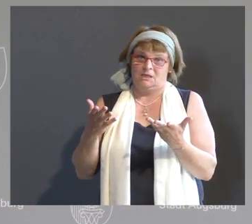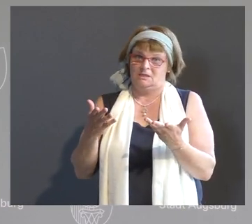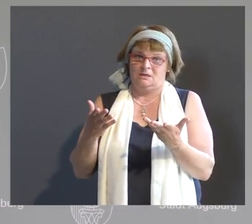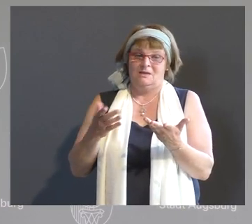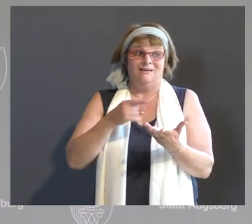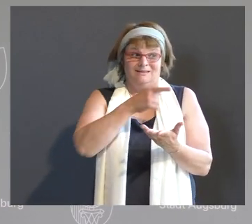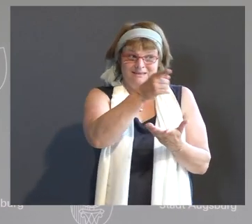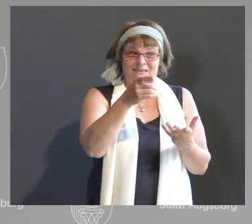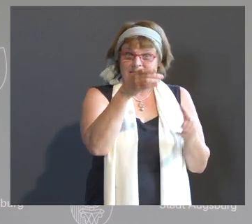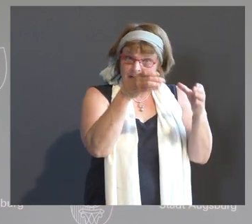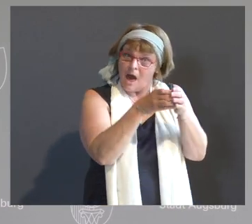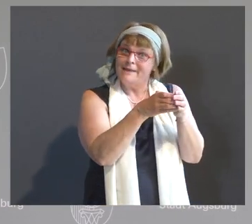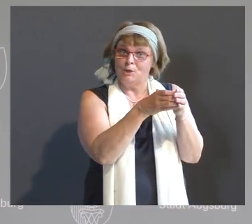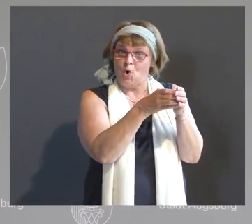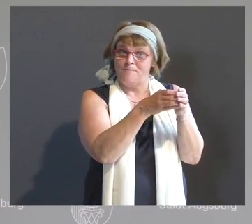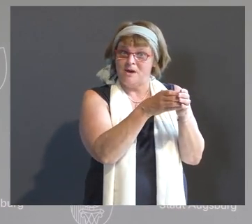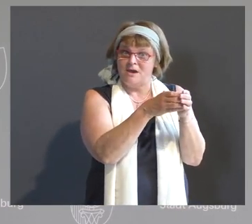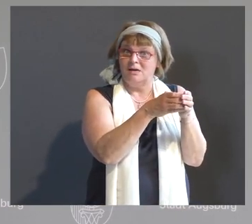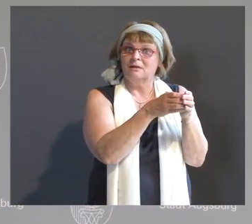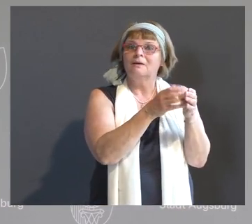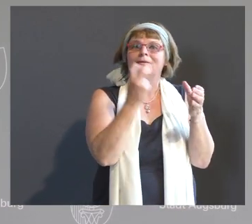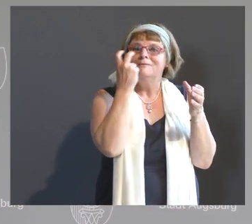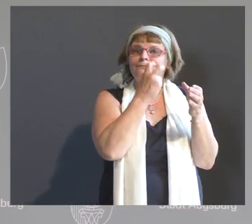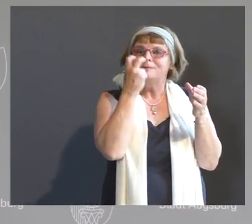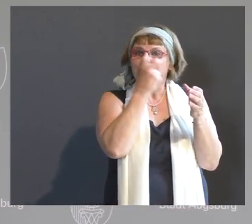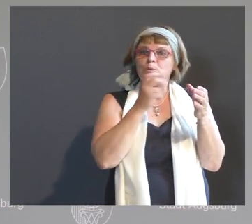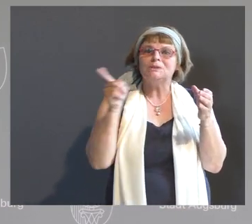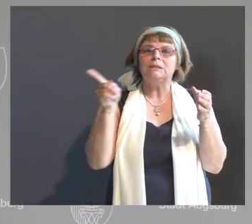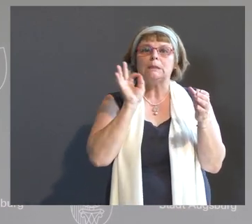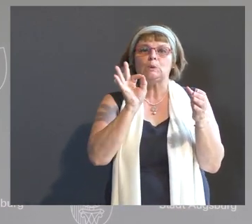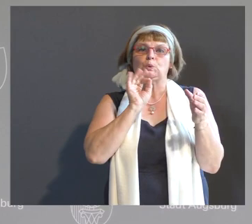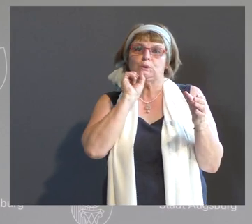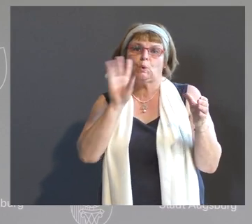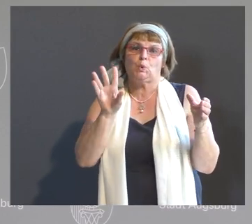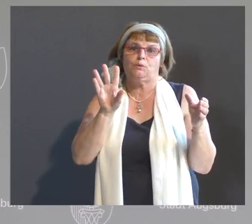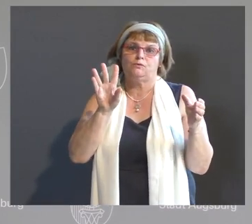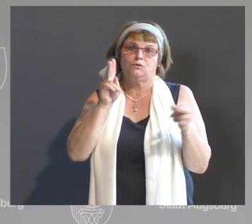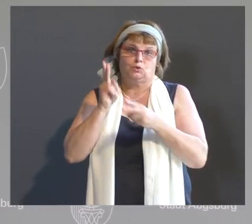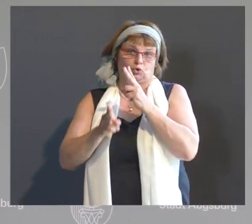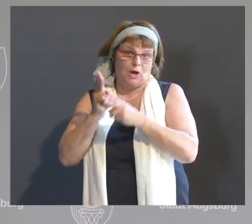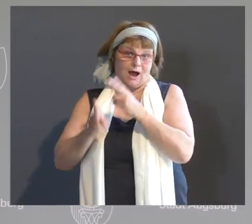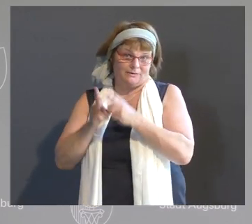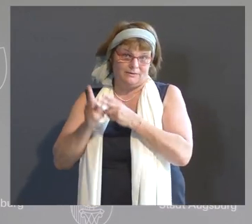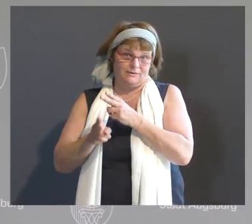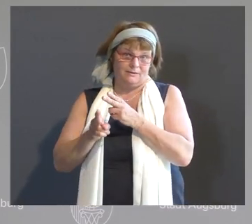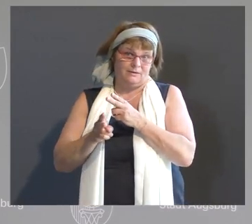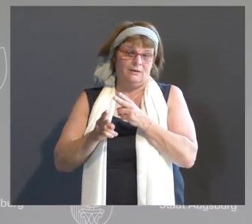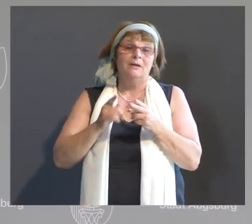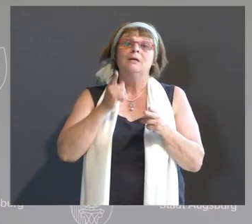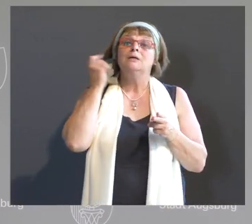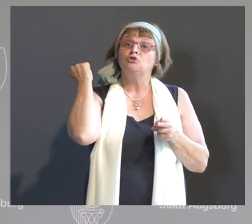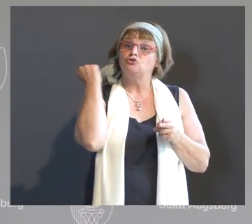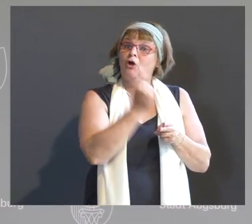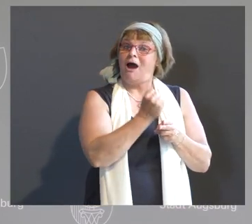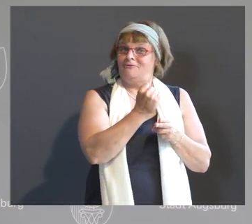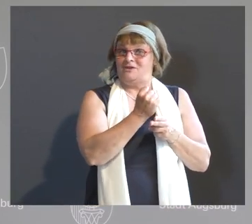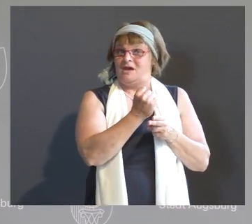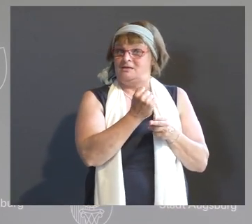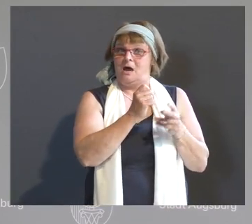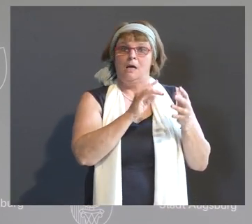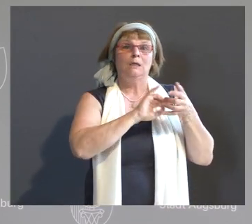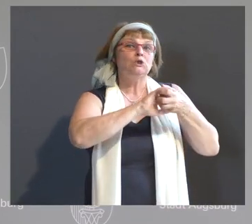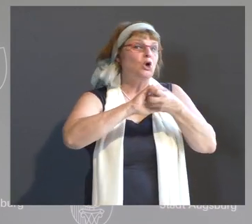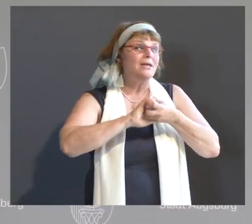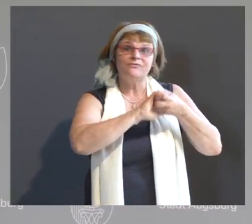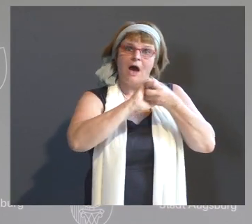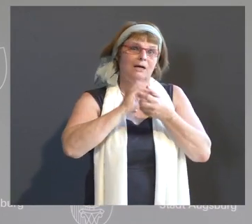Aggression, Provokation und Gewalt missbrauchen. Solidarisieren Sie sich nicht mit Straftätern. Solidarisieren Sie sich mit allen,